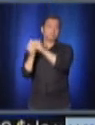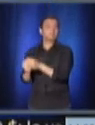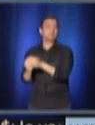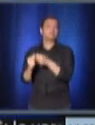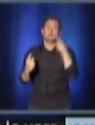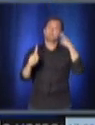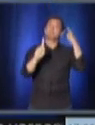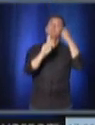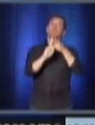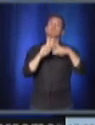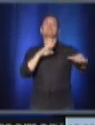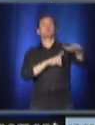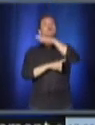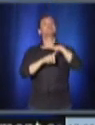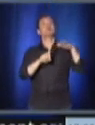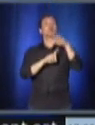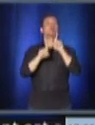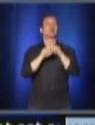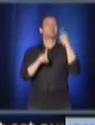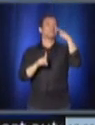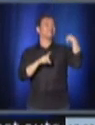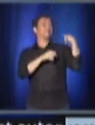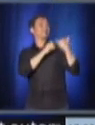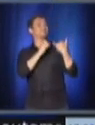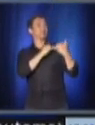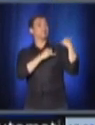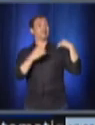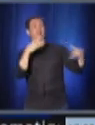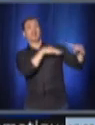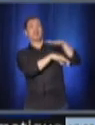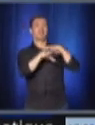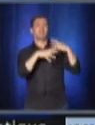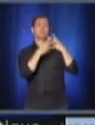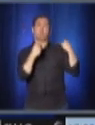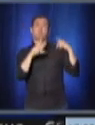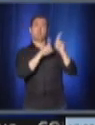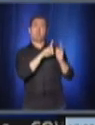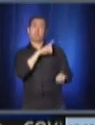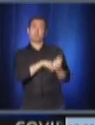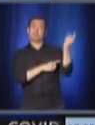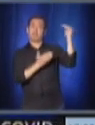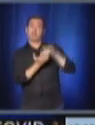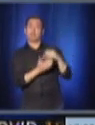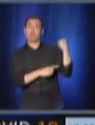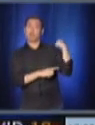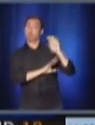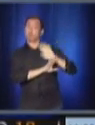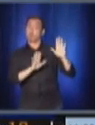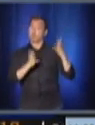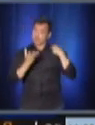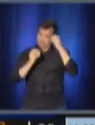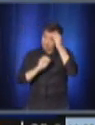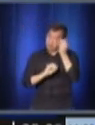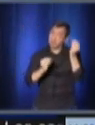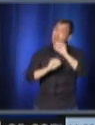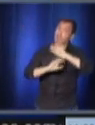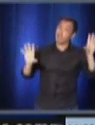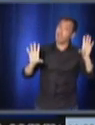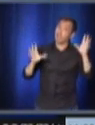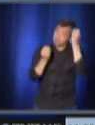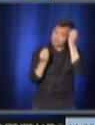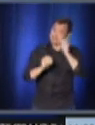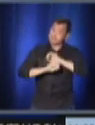événements que nous avons vus dans les derniers jours ne se reproduisent plus. Je veux être très clair, très, très clair.